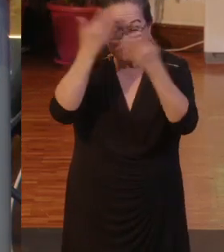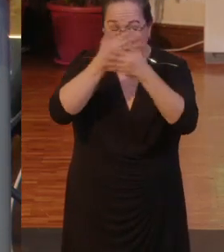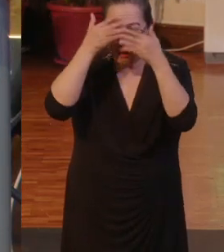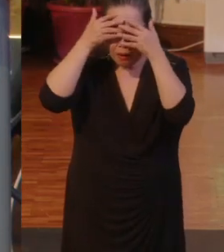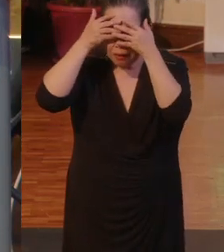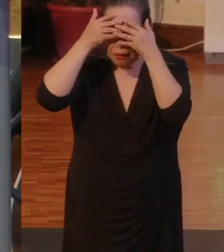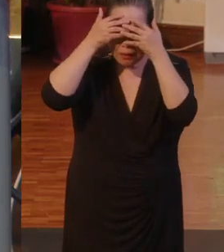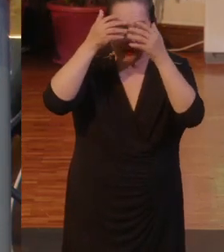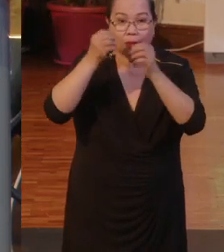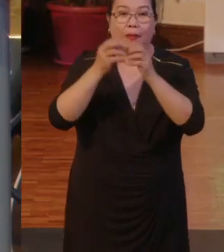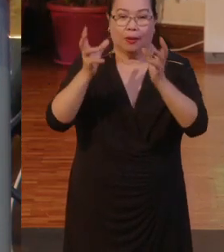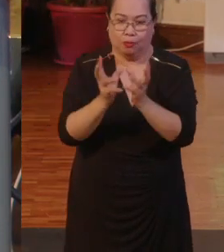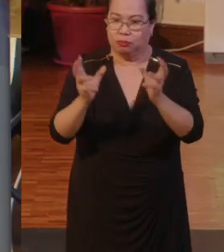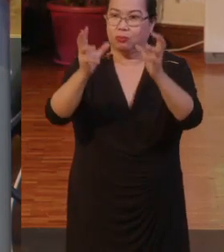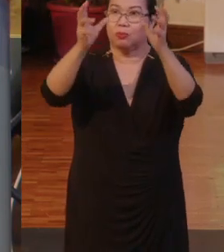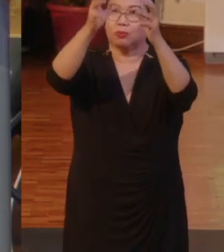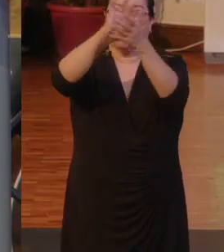of fire.